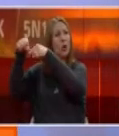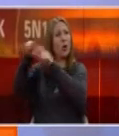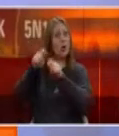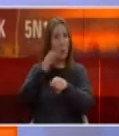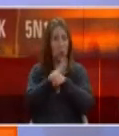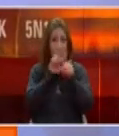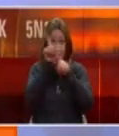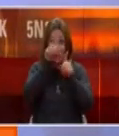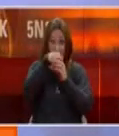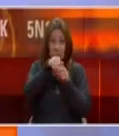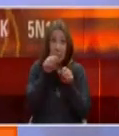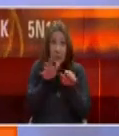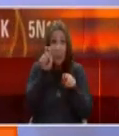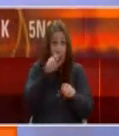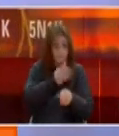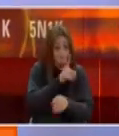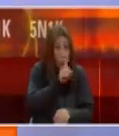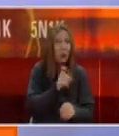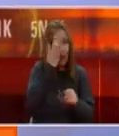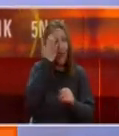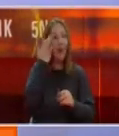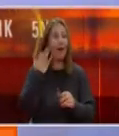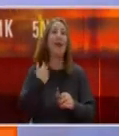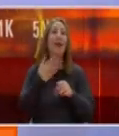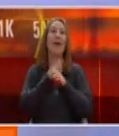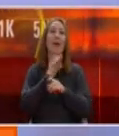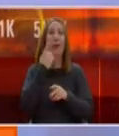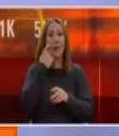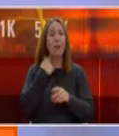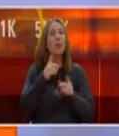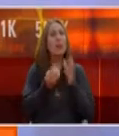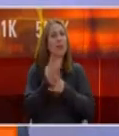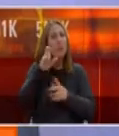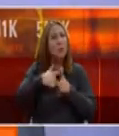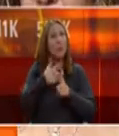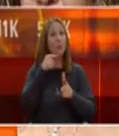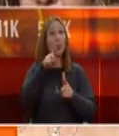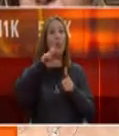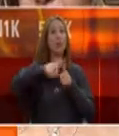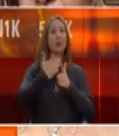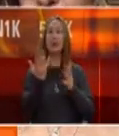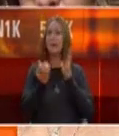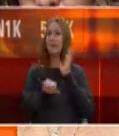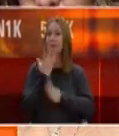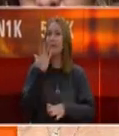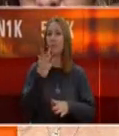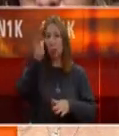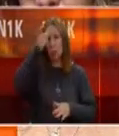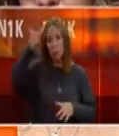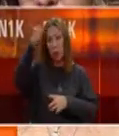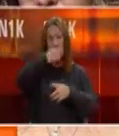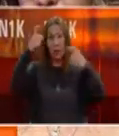Doğru anlatabildim mi? Kısaca evet, özetlemeye çalışırsam. Evet, aynen öyle. Nasıl, nereden çıktı proje? Senden dinleyelim. Proje fikri şöyle çıktı.